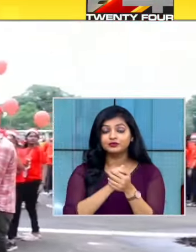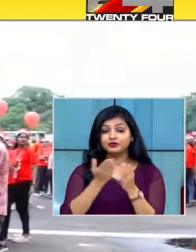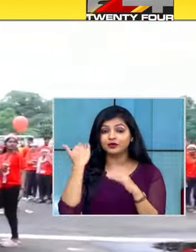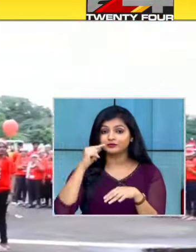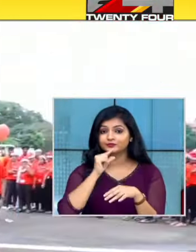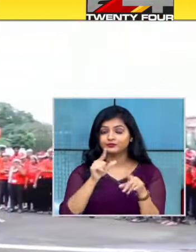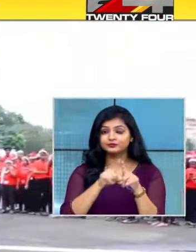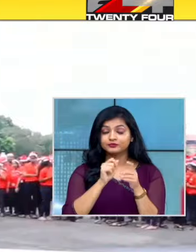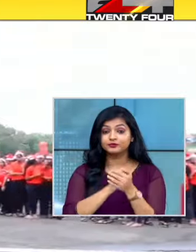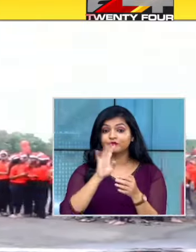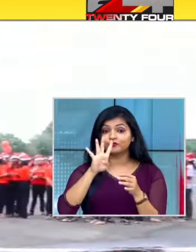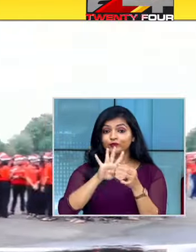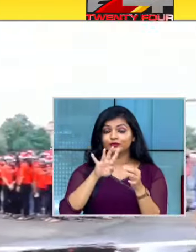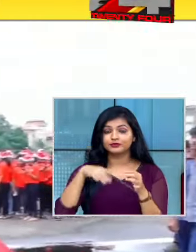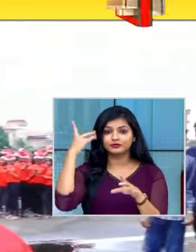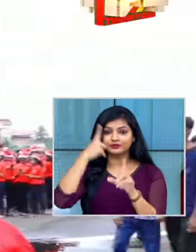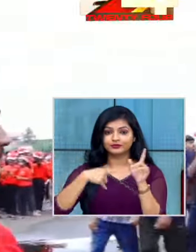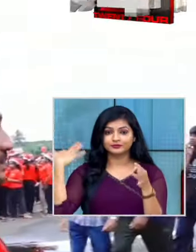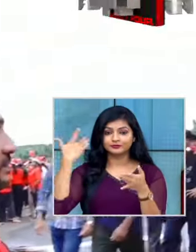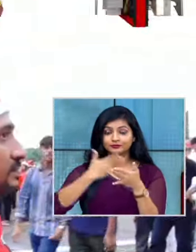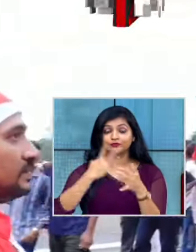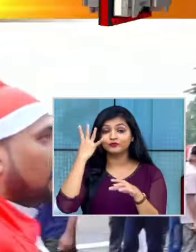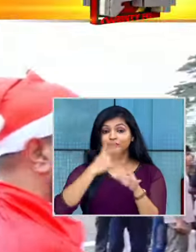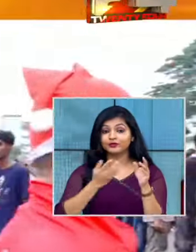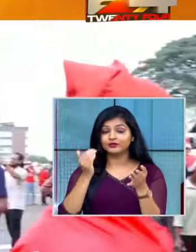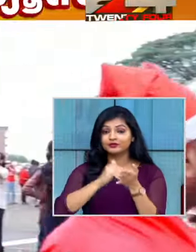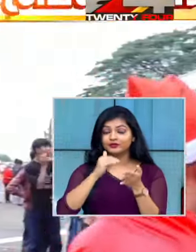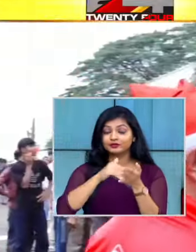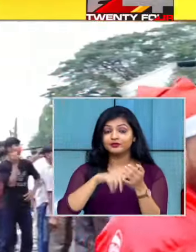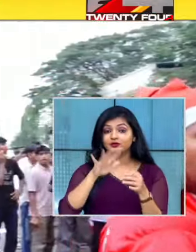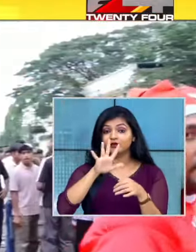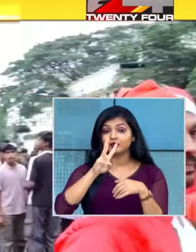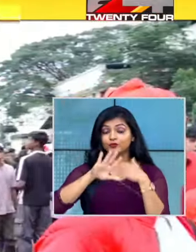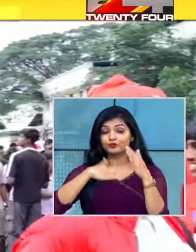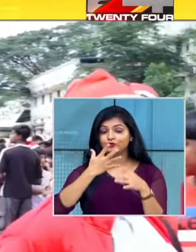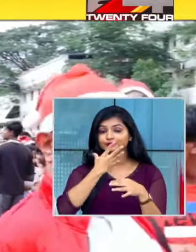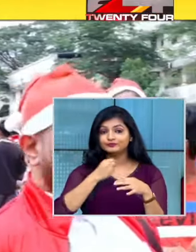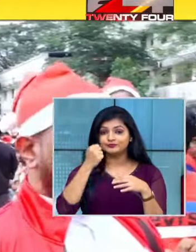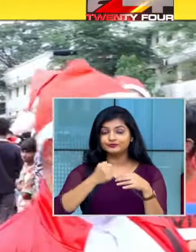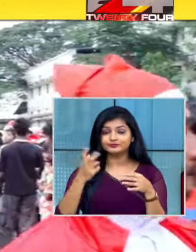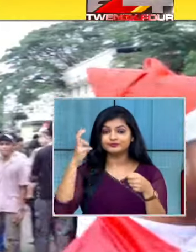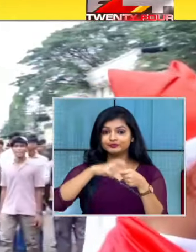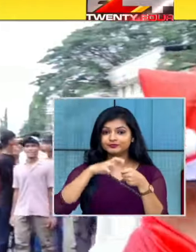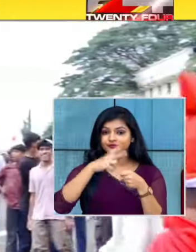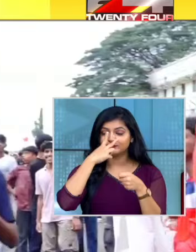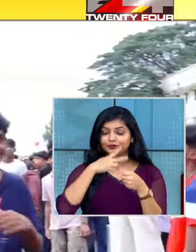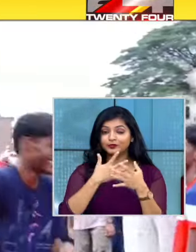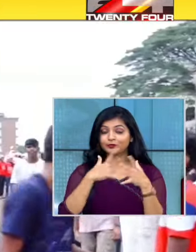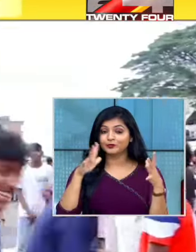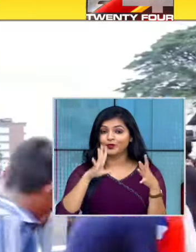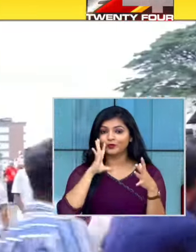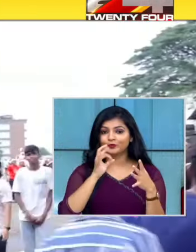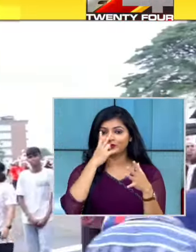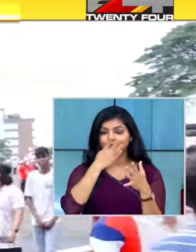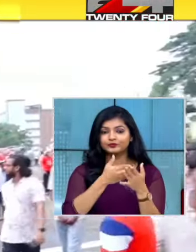നേരത്തെ സൂചിപ്പിച്ചതുപോലെ ഇത് 4 വർഷമാണ്. ആ 4 വർഷത്തിൽ 5000 കുട്ടികൾ അല്ലെങ്കിൽ പാപ്പാമാർ പങ്കെടുക്കുന്നു എന്നുള്ളത് തന്നെ ഒരു വലിയ